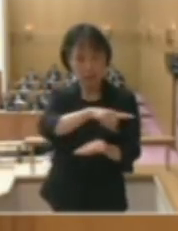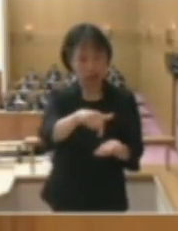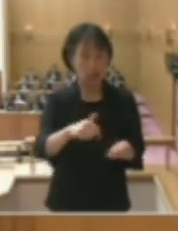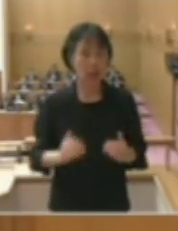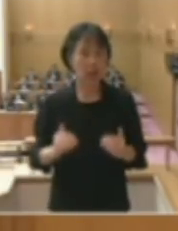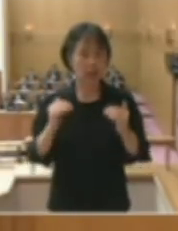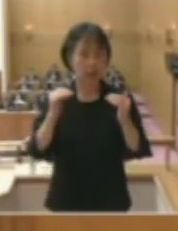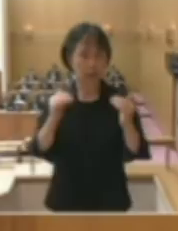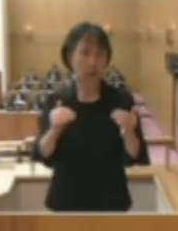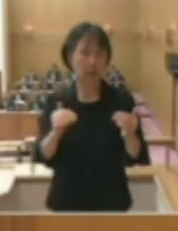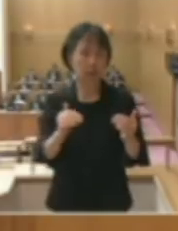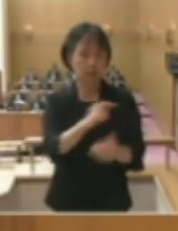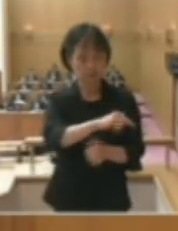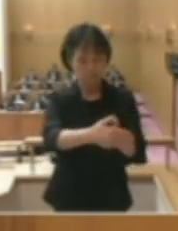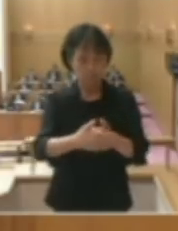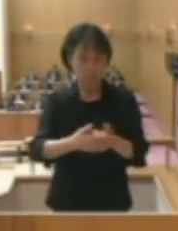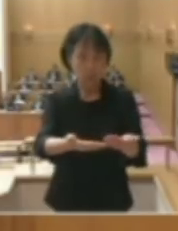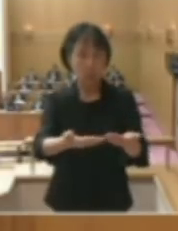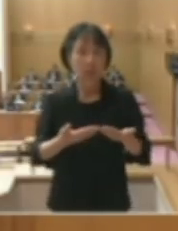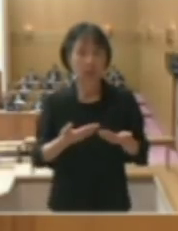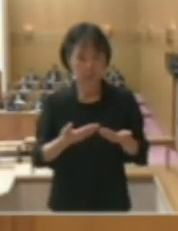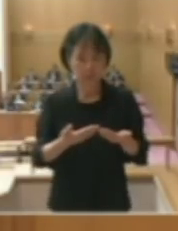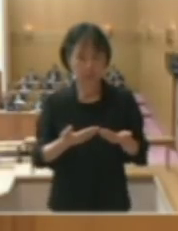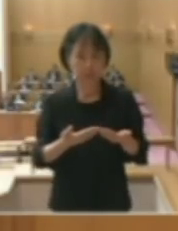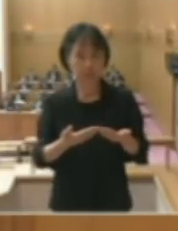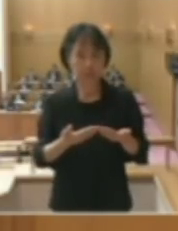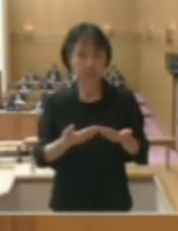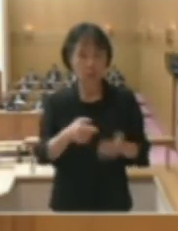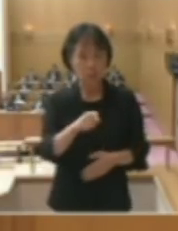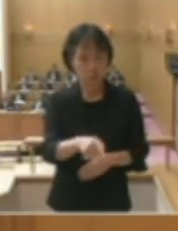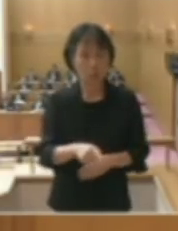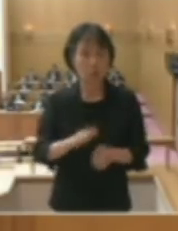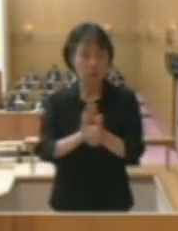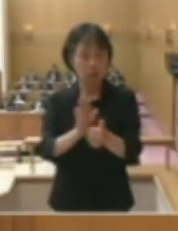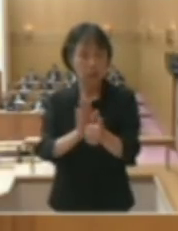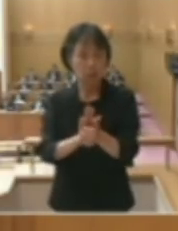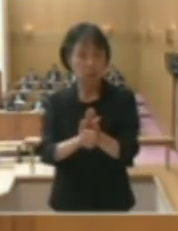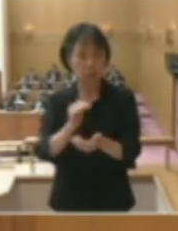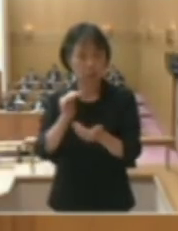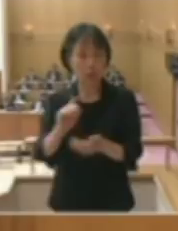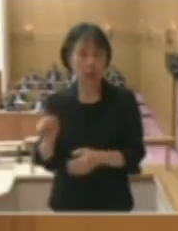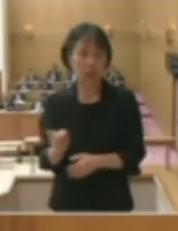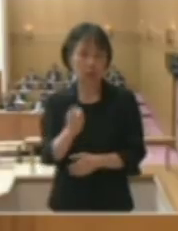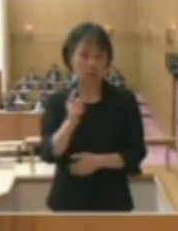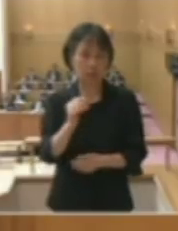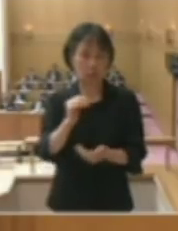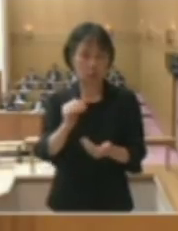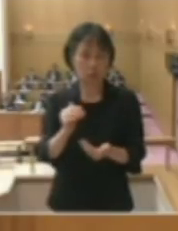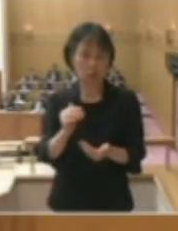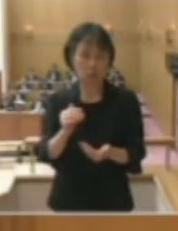いている。現職を支援するのは自然なこと、と述べた旨を報